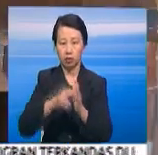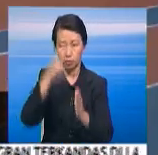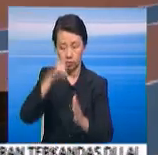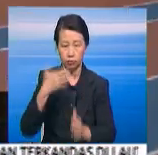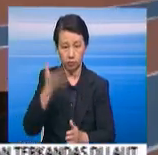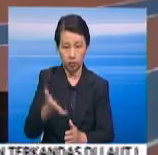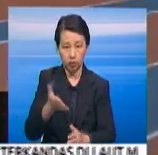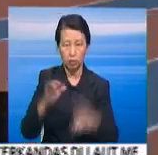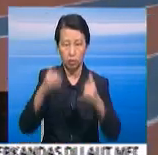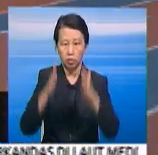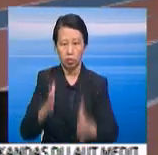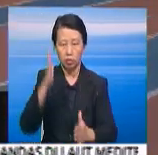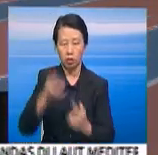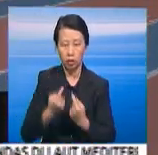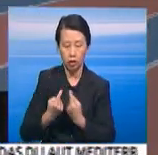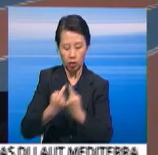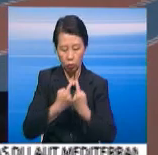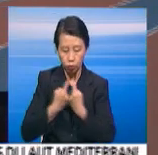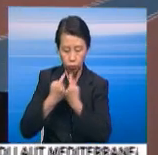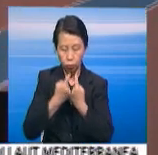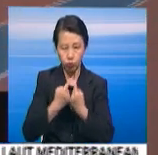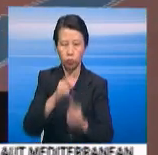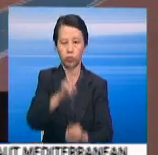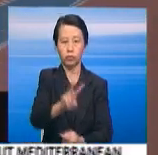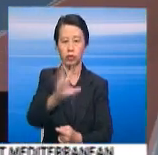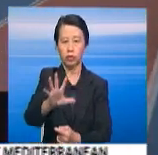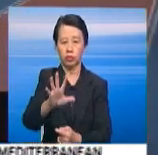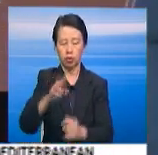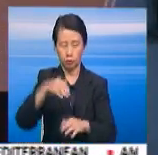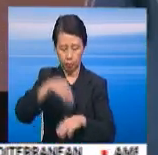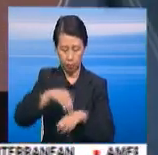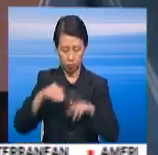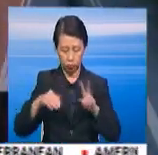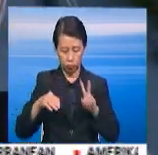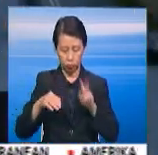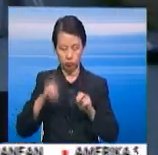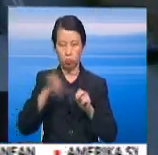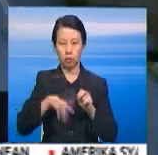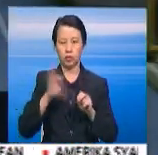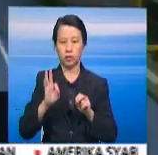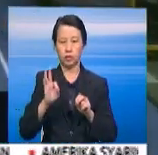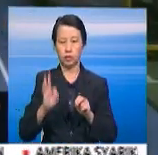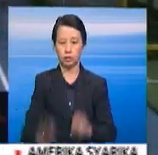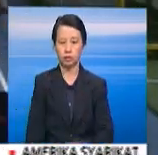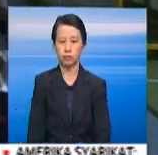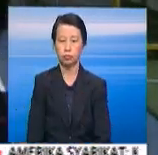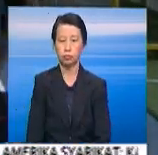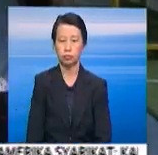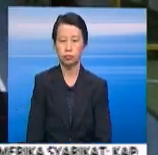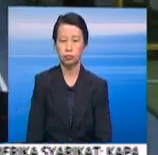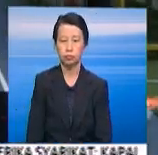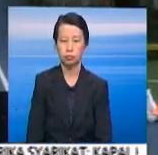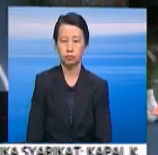buatnya. Pemain itu bakal menyambut ulang tahun kelahiran ke-25 pada 20 September ini.